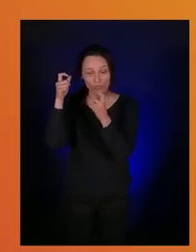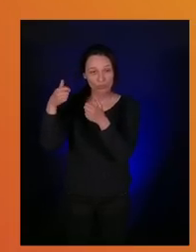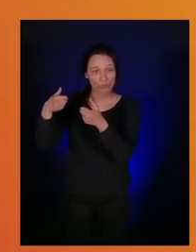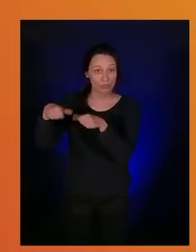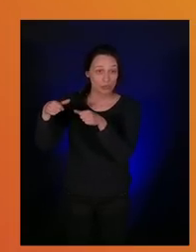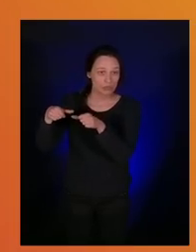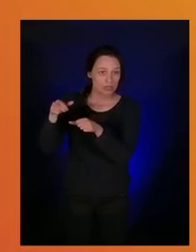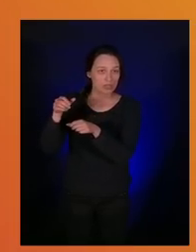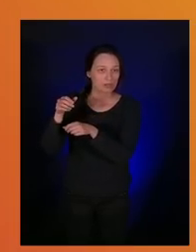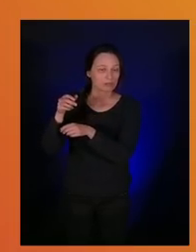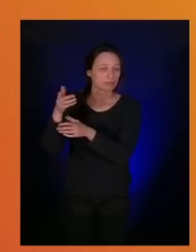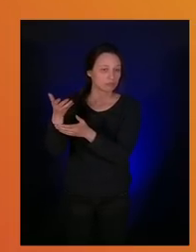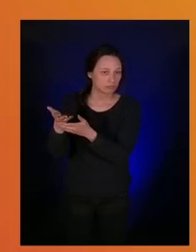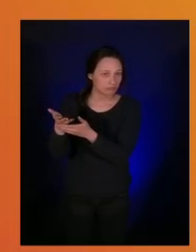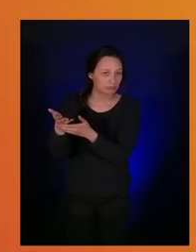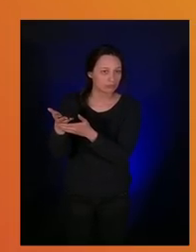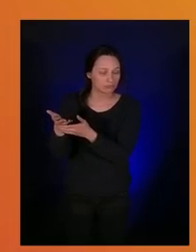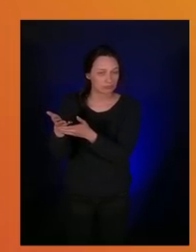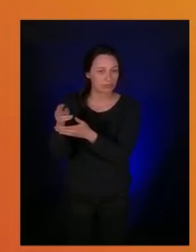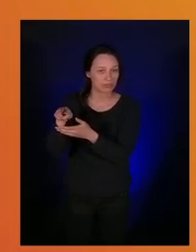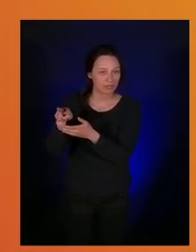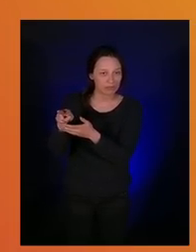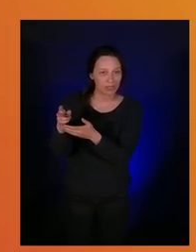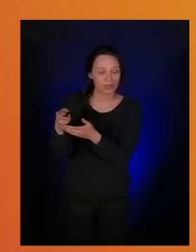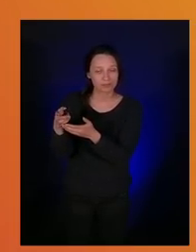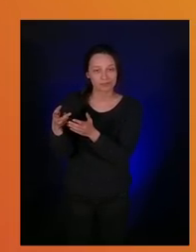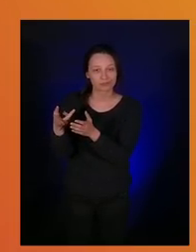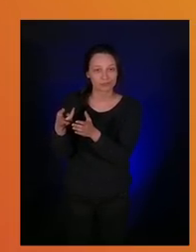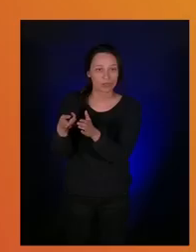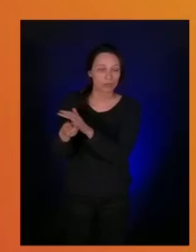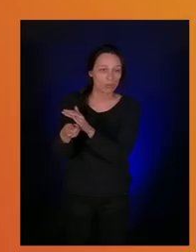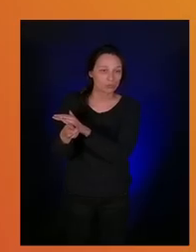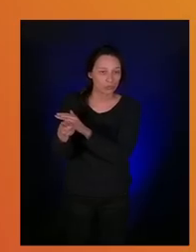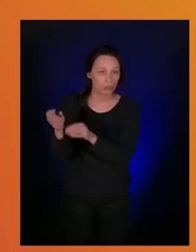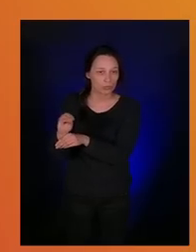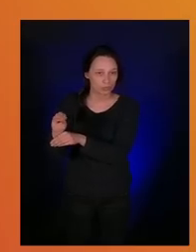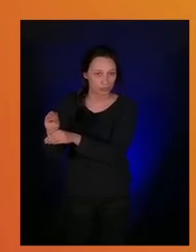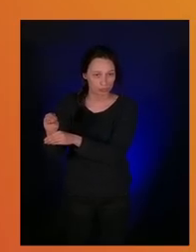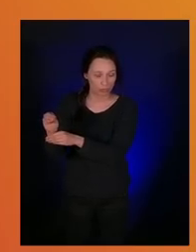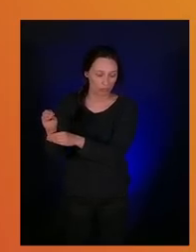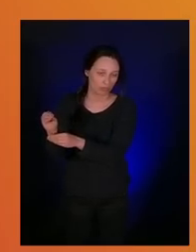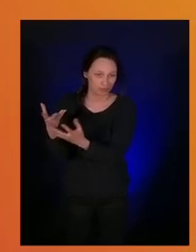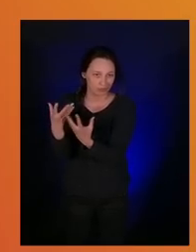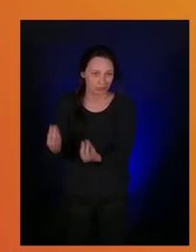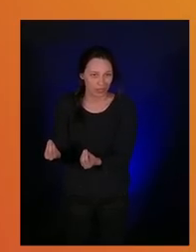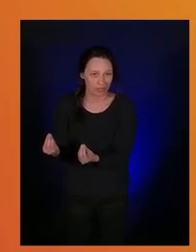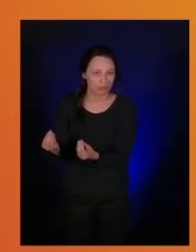choses avec les très basses pensions, ce qui est expliqué dans le texte et compagnie, me semble,